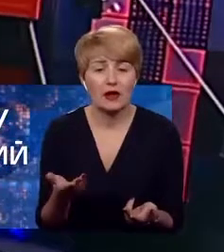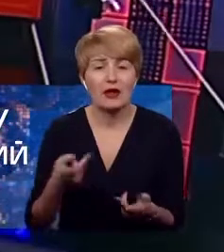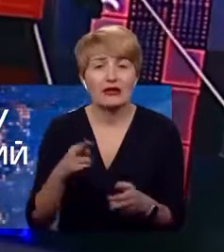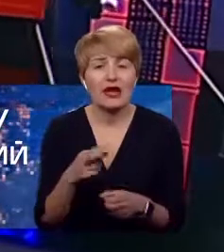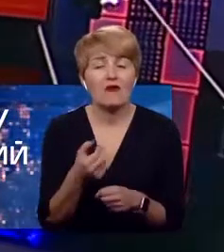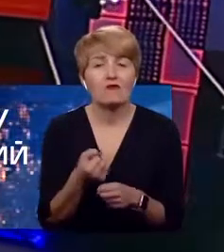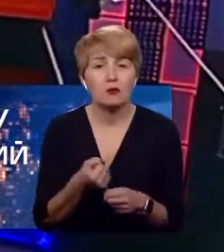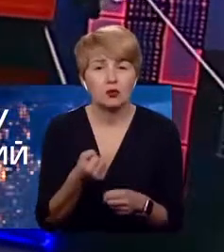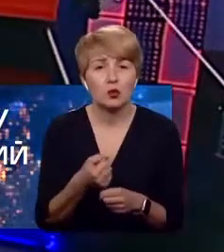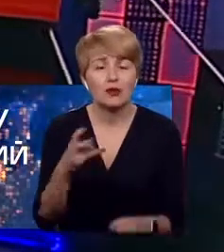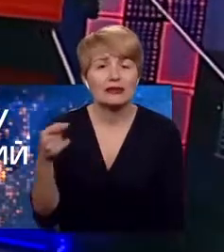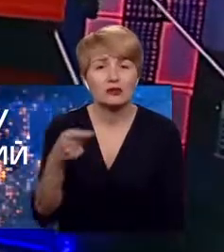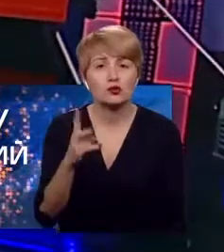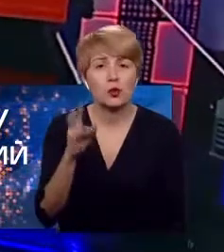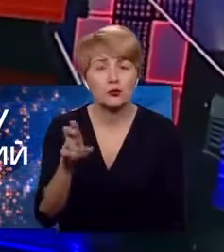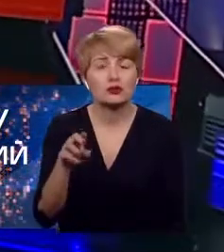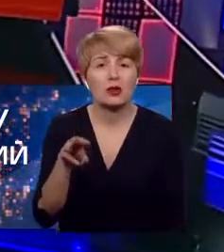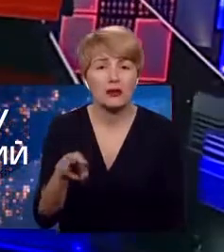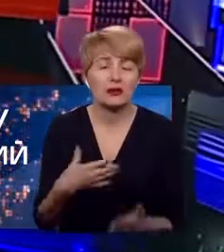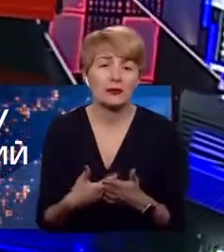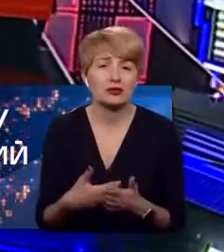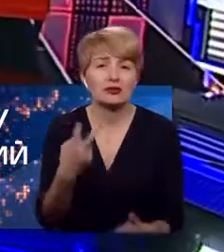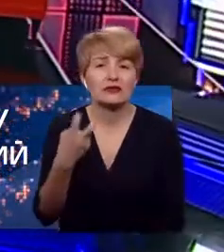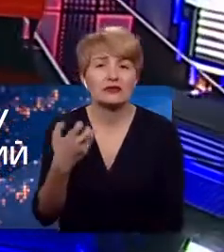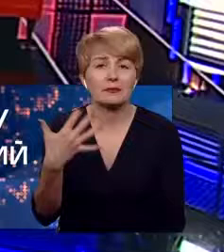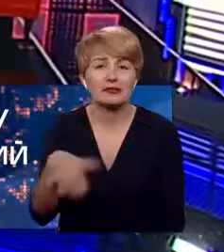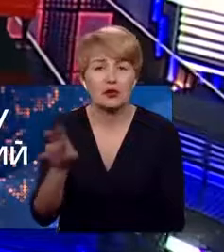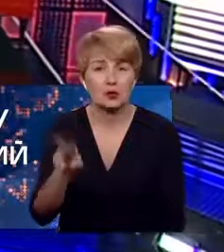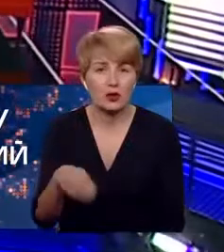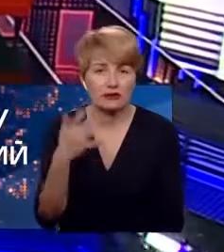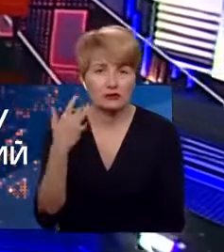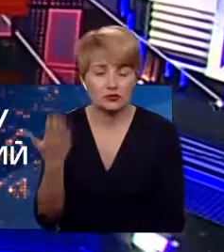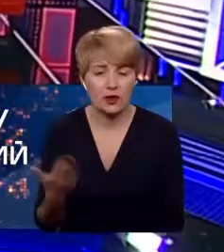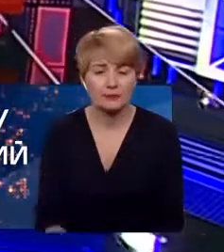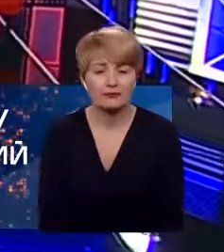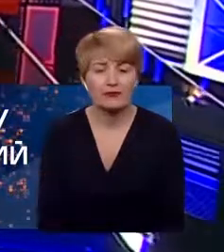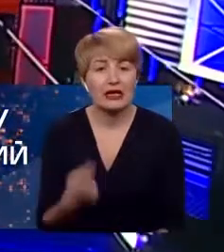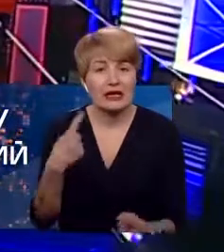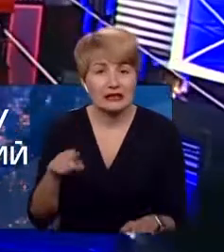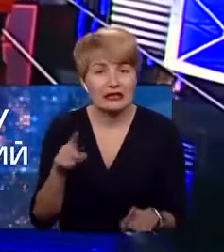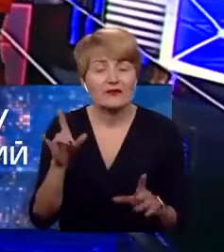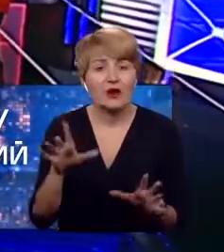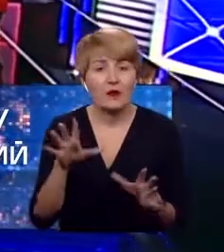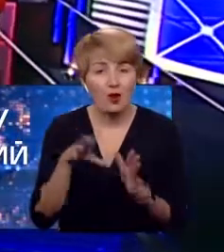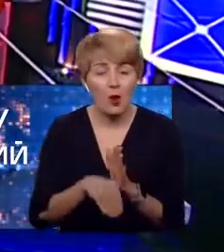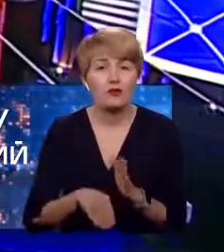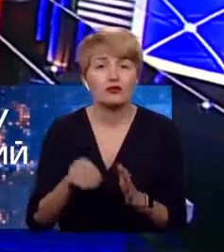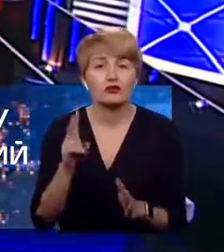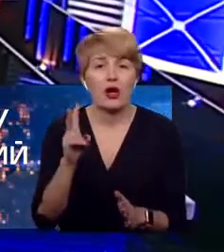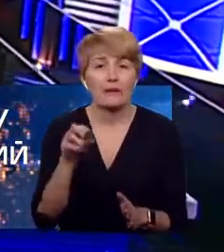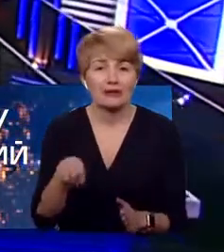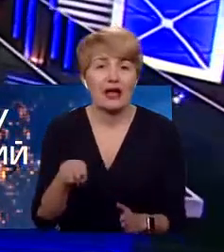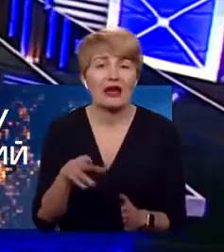видобутку на 1000 кубічних метрів становить приблизно $250 США. Це враховує капітальні вкладення, це